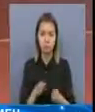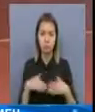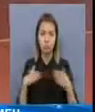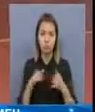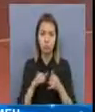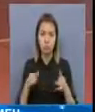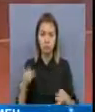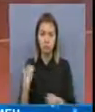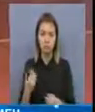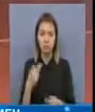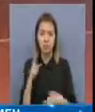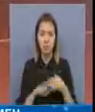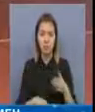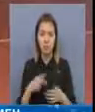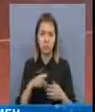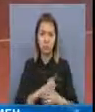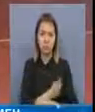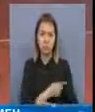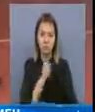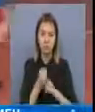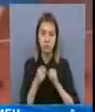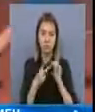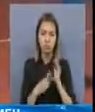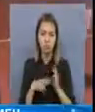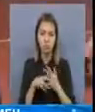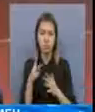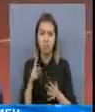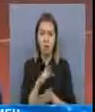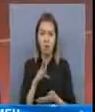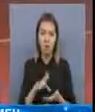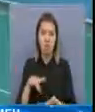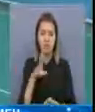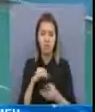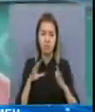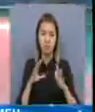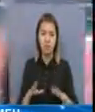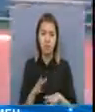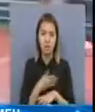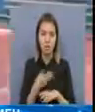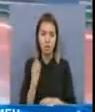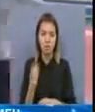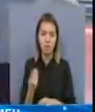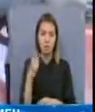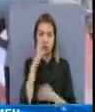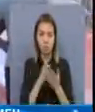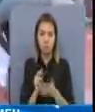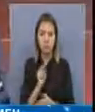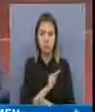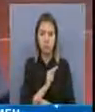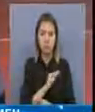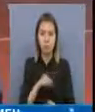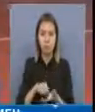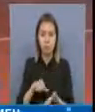арттыру, оларға деген сенімділікті күшейту. 17 аудан мен 2 қаладағы барлық аумақтық бөлімшелердегі мемлекеттік